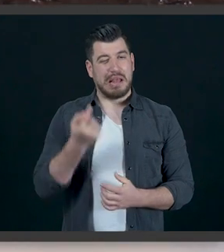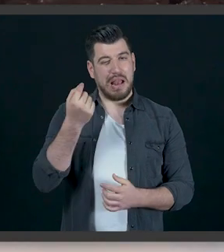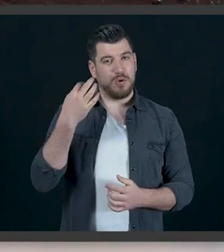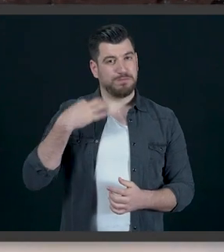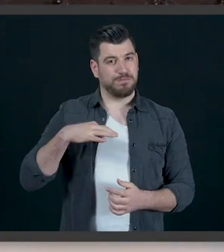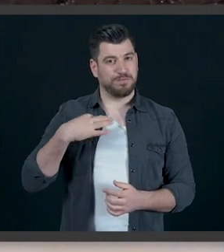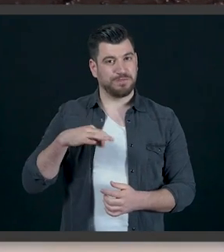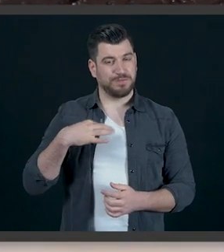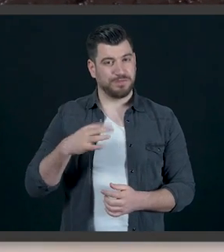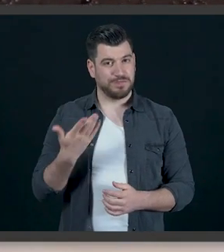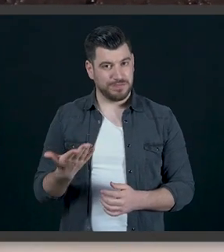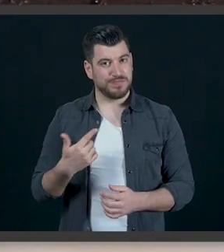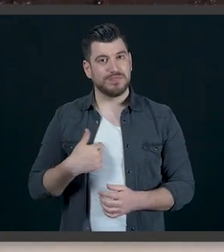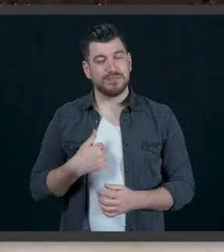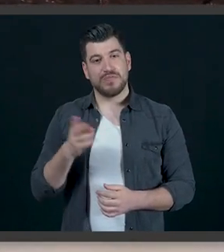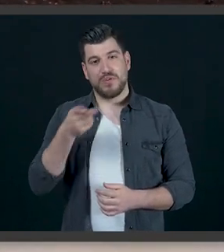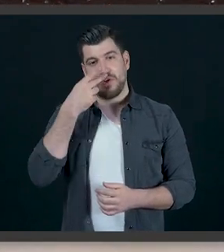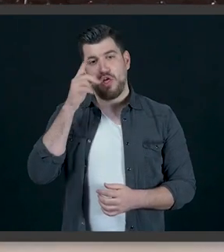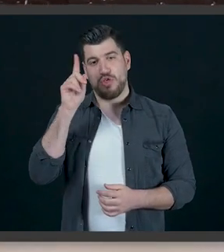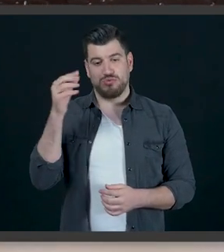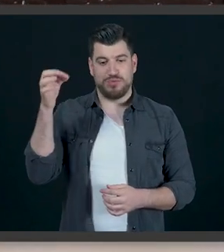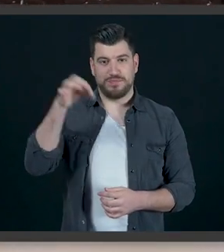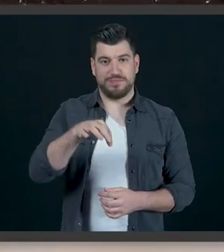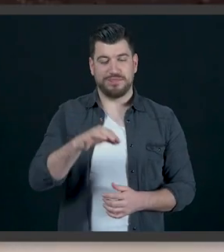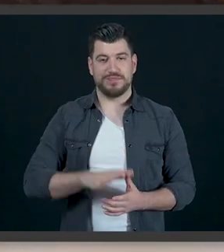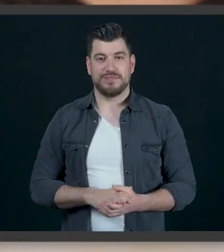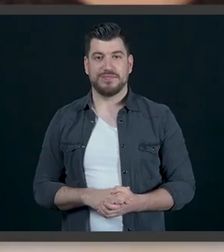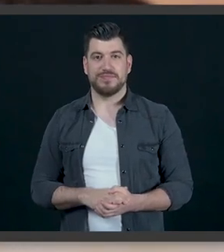Και ένα ωραίο φιλαράκι από δύο.